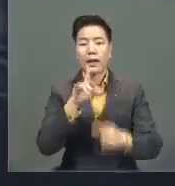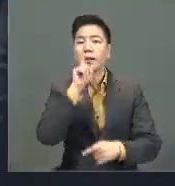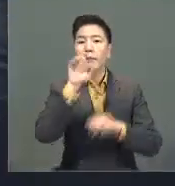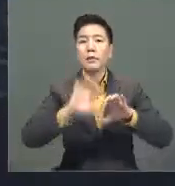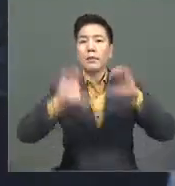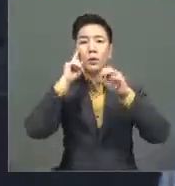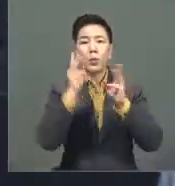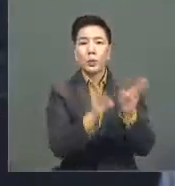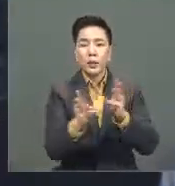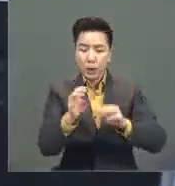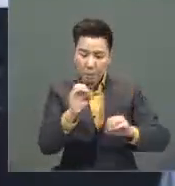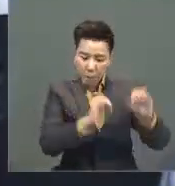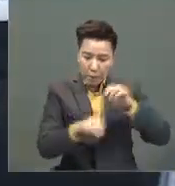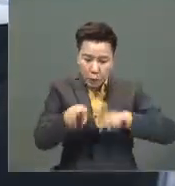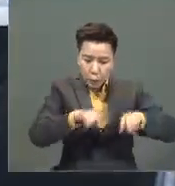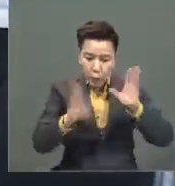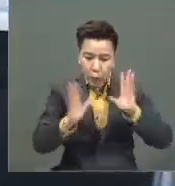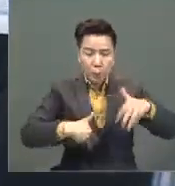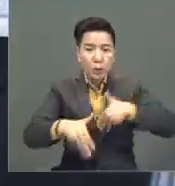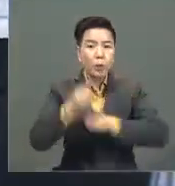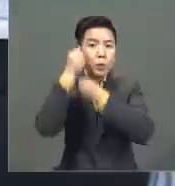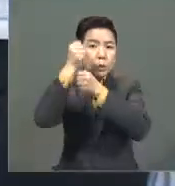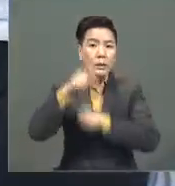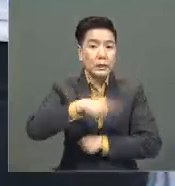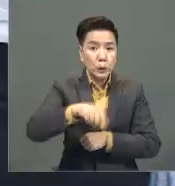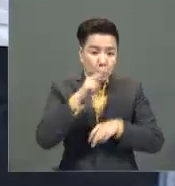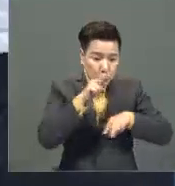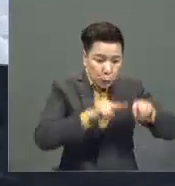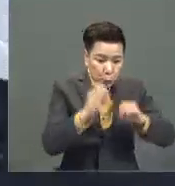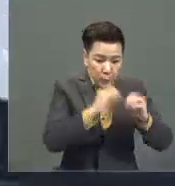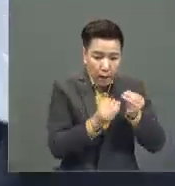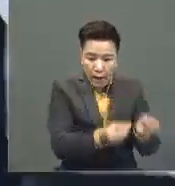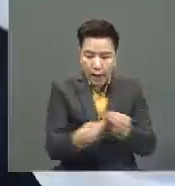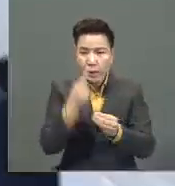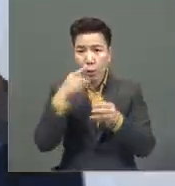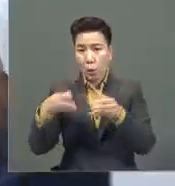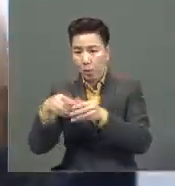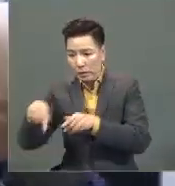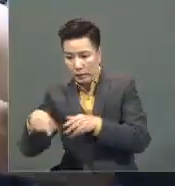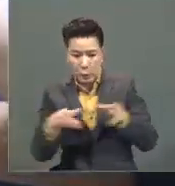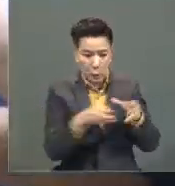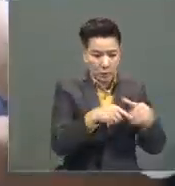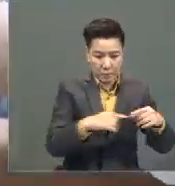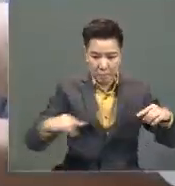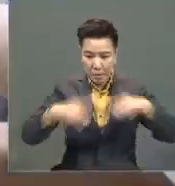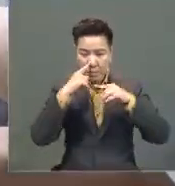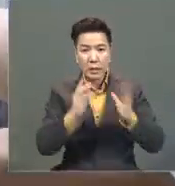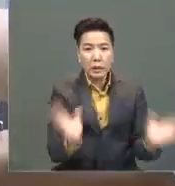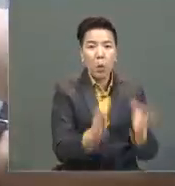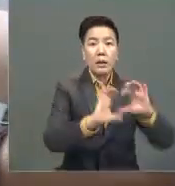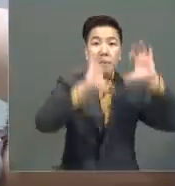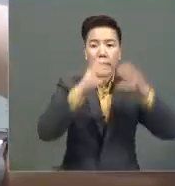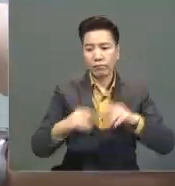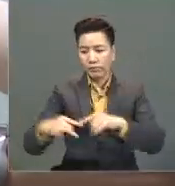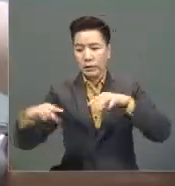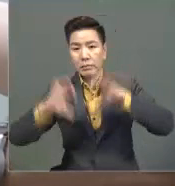าลถึงมาตรการดูแลความปลอดภัยและหลักประกันของกลุ่มผู้ชุมนุมแต่ละกลุ่มหลังที่มีผู้ชุมนุมอีกกลุ่มออกมาเคลื่อนไหวในเชิงสนับสนุนรัฐบ